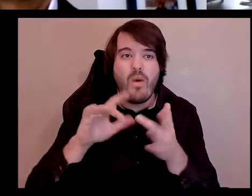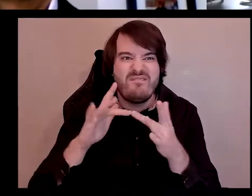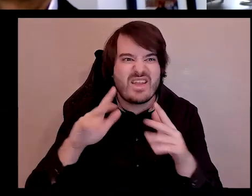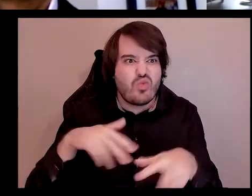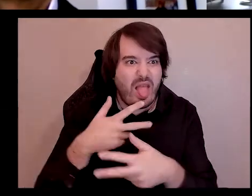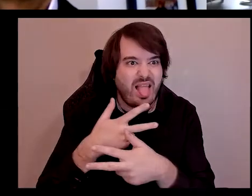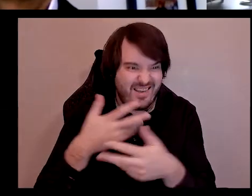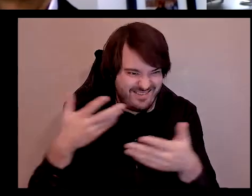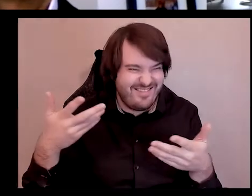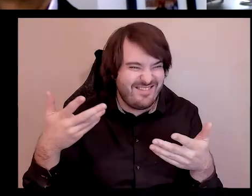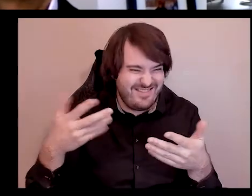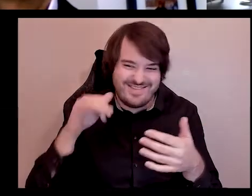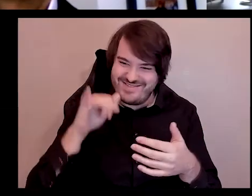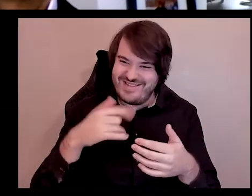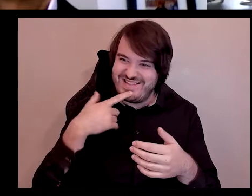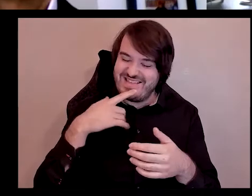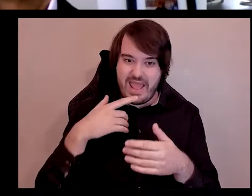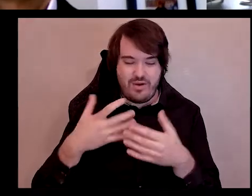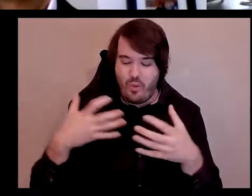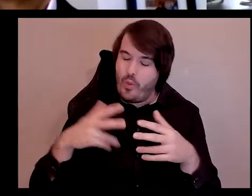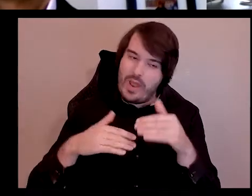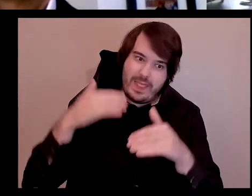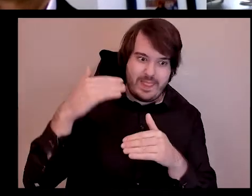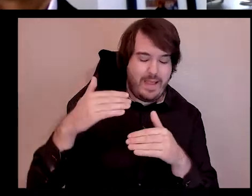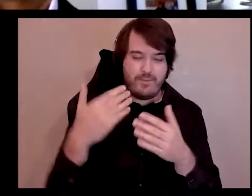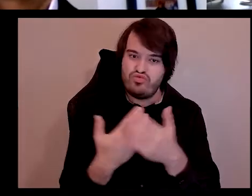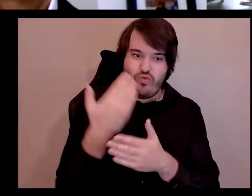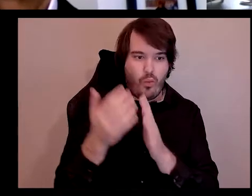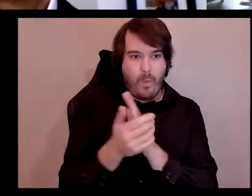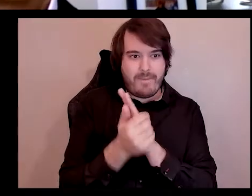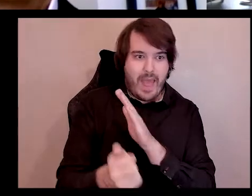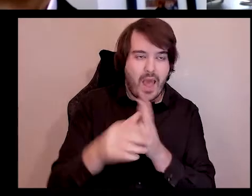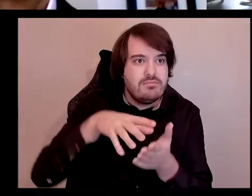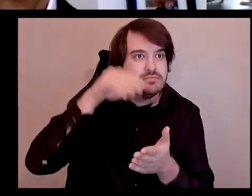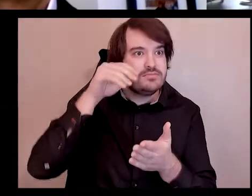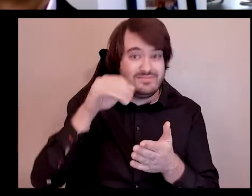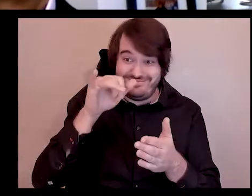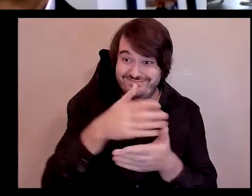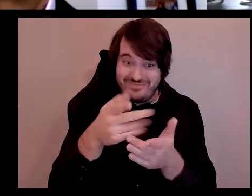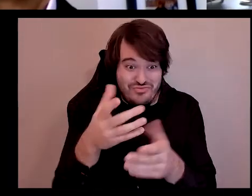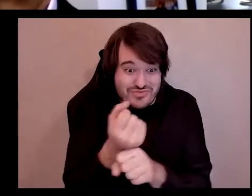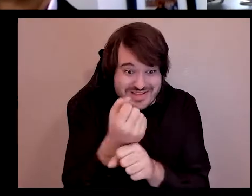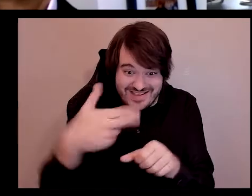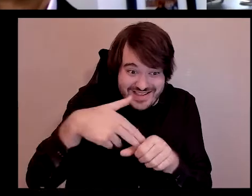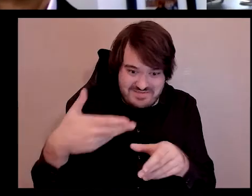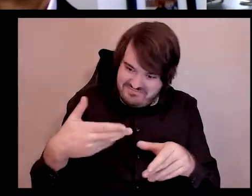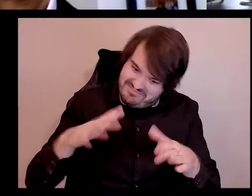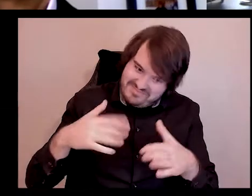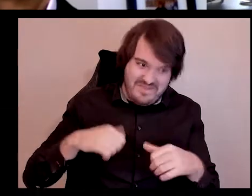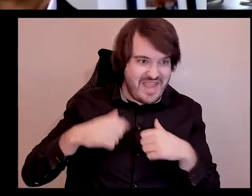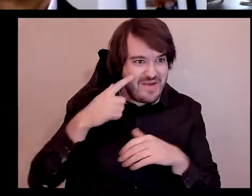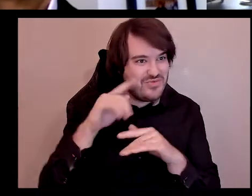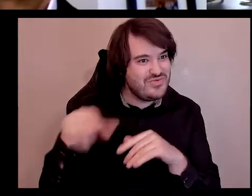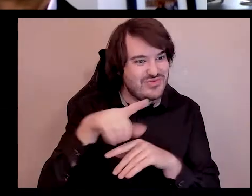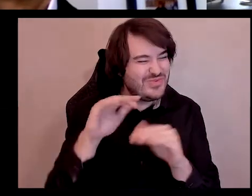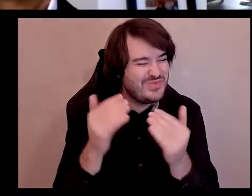dans un salon virtuel. Vous êtes avec nous, alors déjà, super étape au niveau de l'acquisition de nouvelles compétences. Vous avez réussi, on est déjà